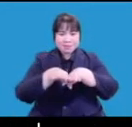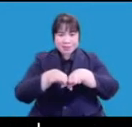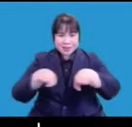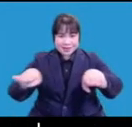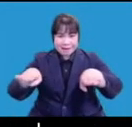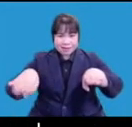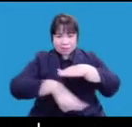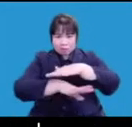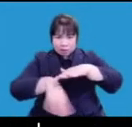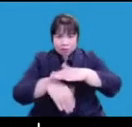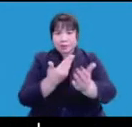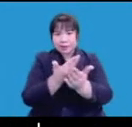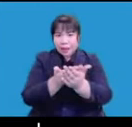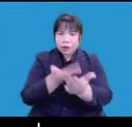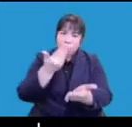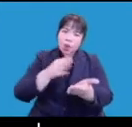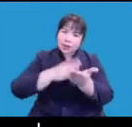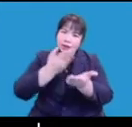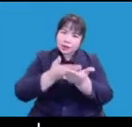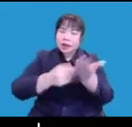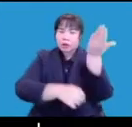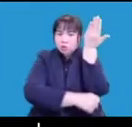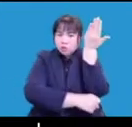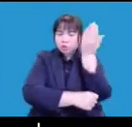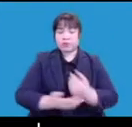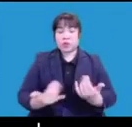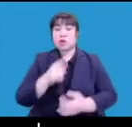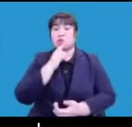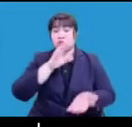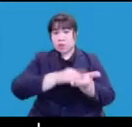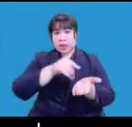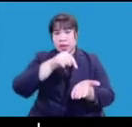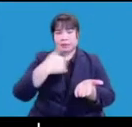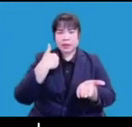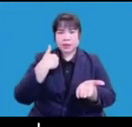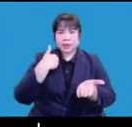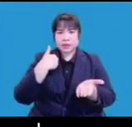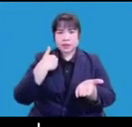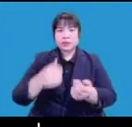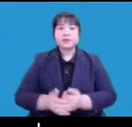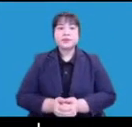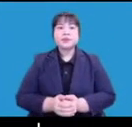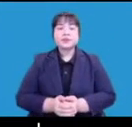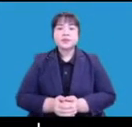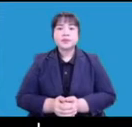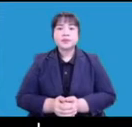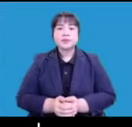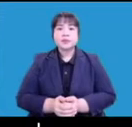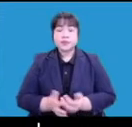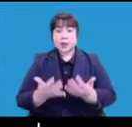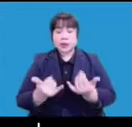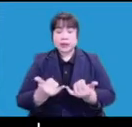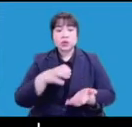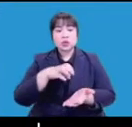ะครับเราเลยไปถามทางพช.ว่าเราจะใช้ข้อมูลไอ้จปทเนี่ยมาทำได้ไหมนะครับแล้วด้วยความโชคดีเช่นกัน